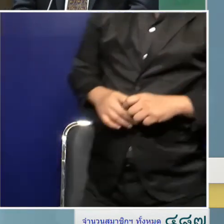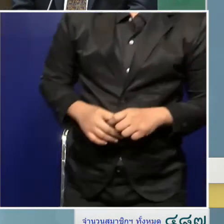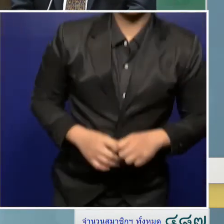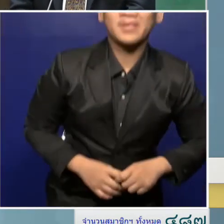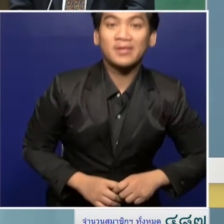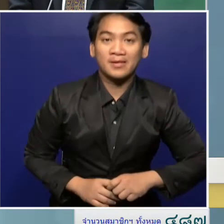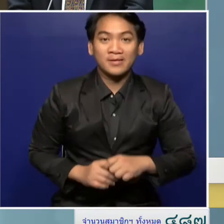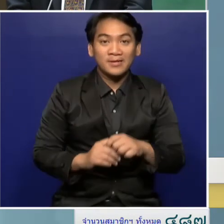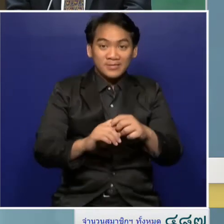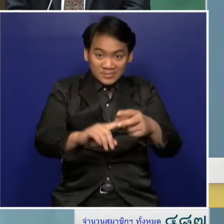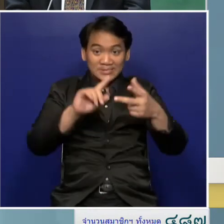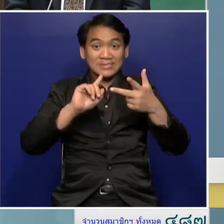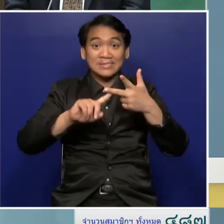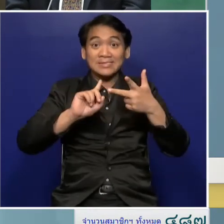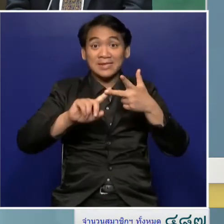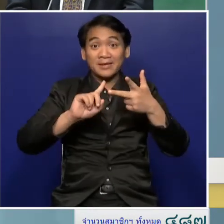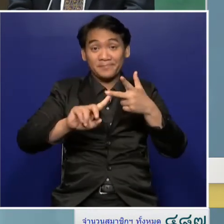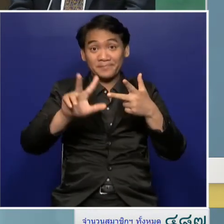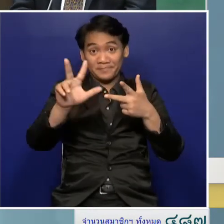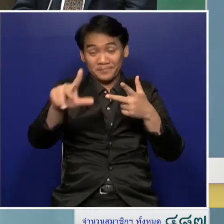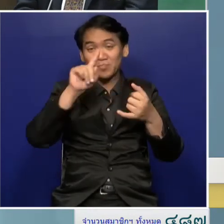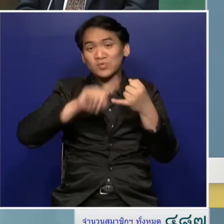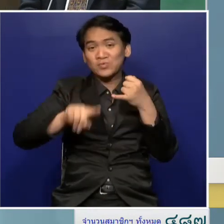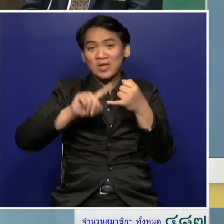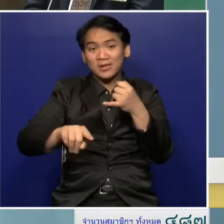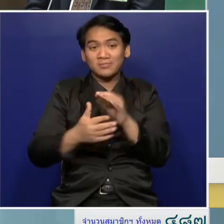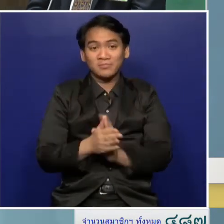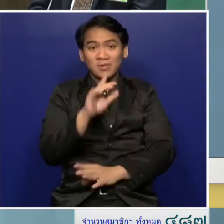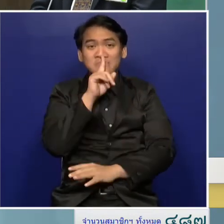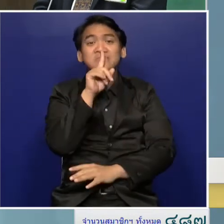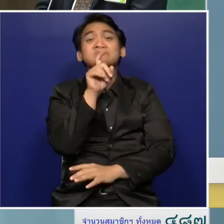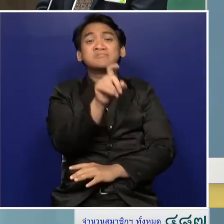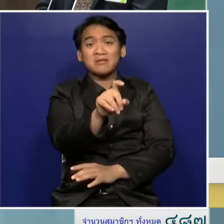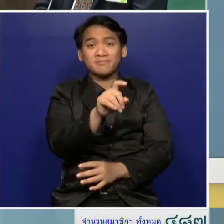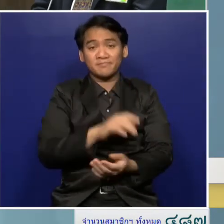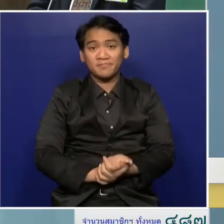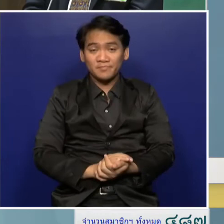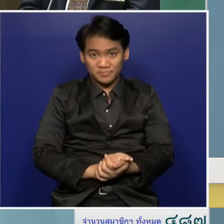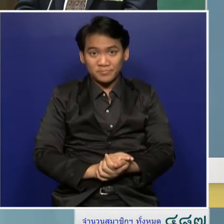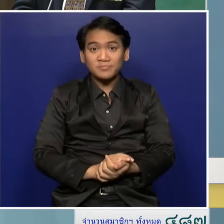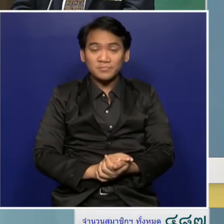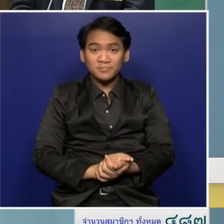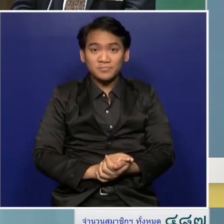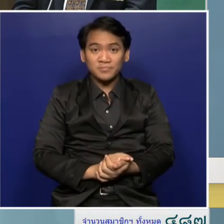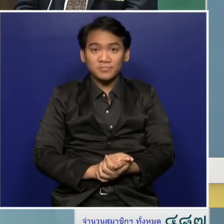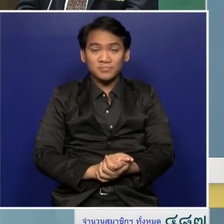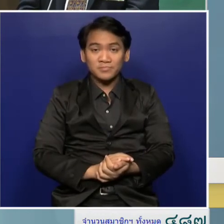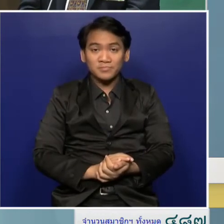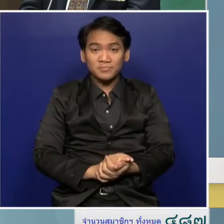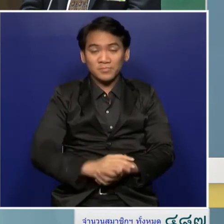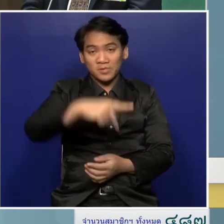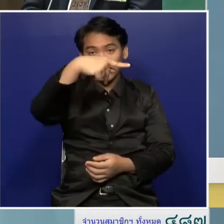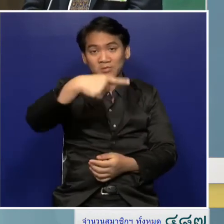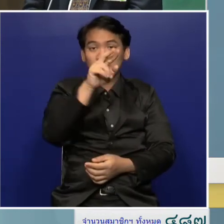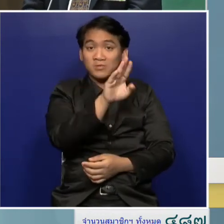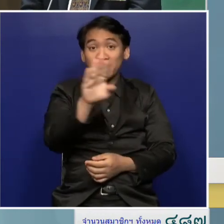ก็อยากเรียนฝากท่านมาตีว่าในกรณีที่เรายกเลิกมีพระมึงอยาก